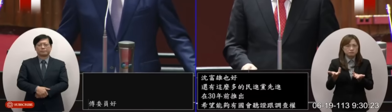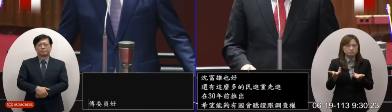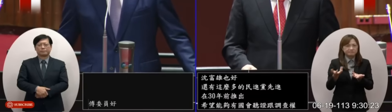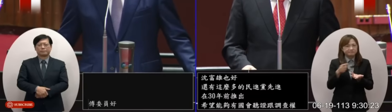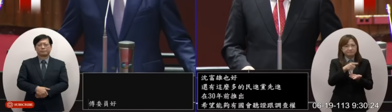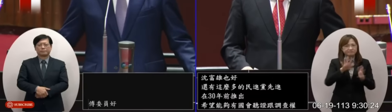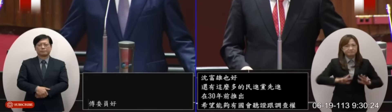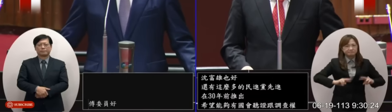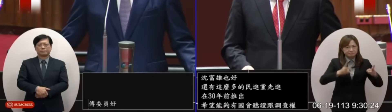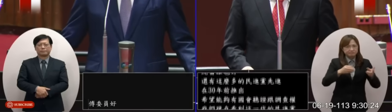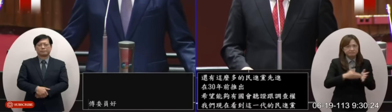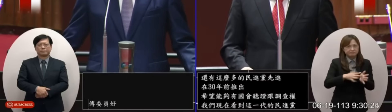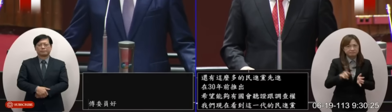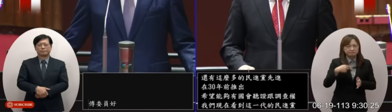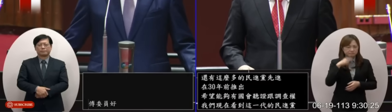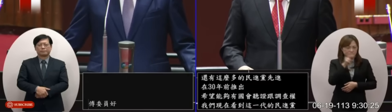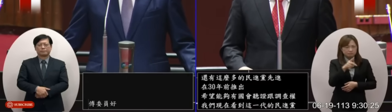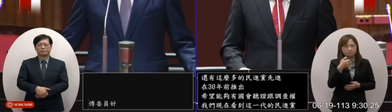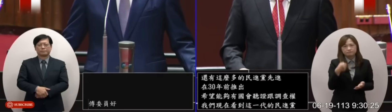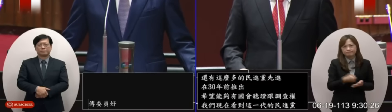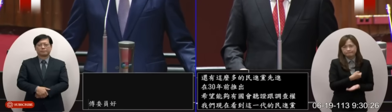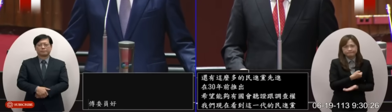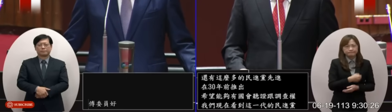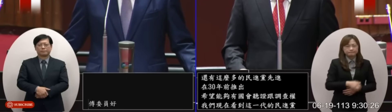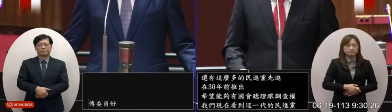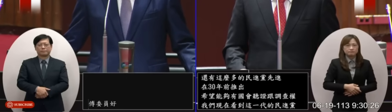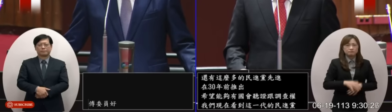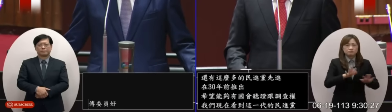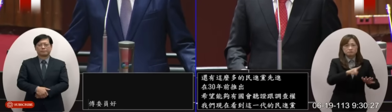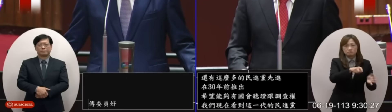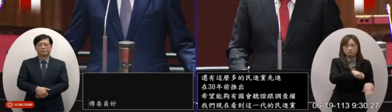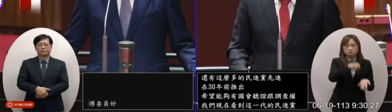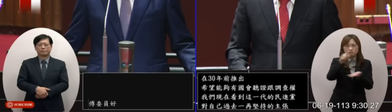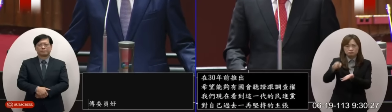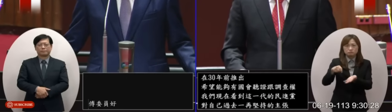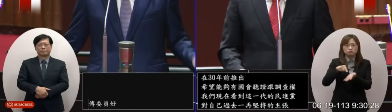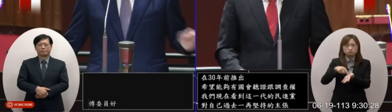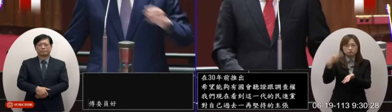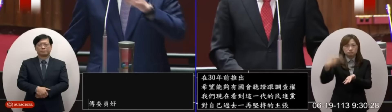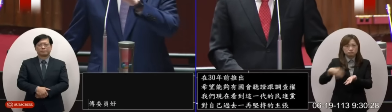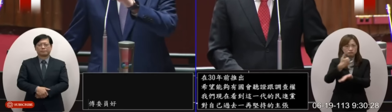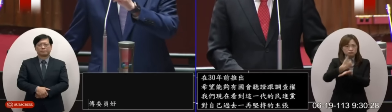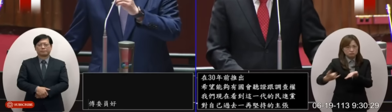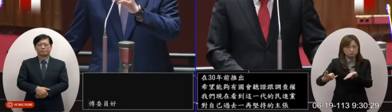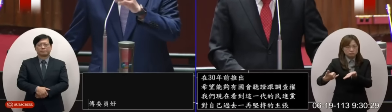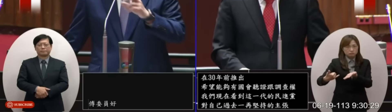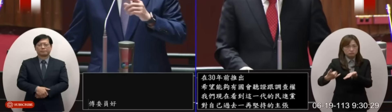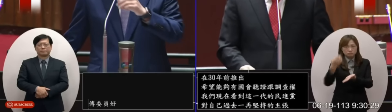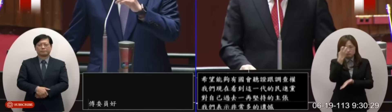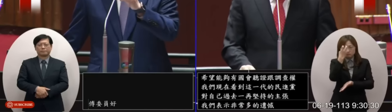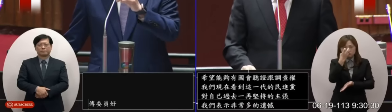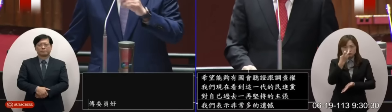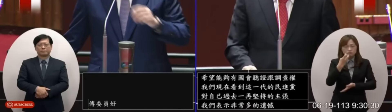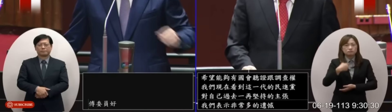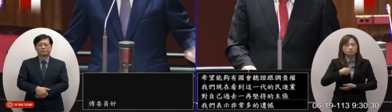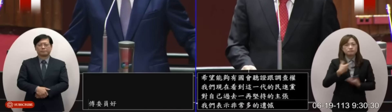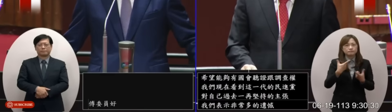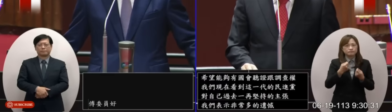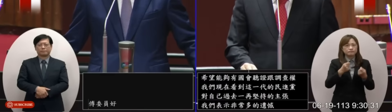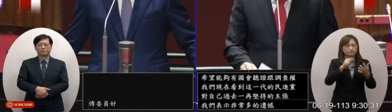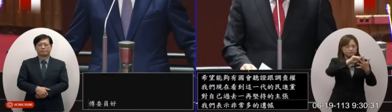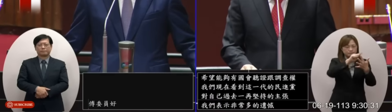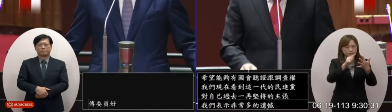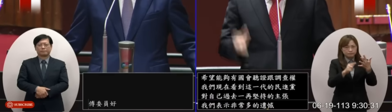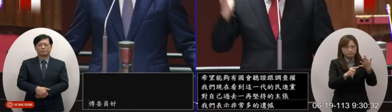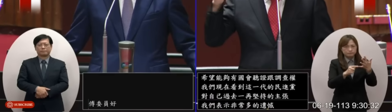憾。但是卓院长既然提出了复议案，我们既然还是针对你所提出的7项好，我们逐一的来讨